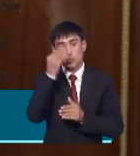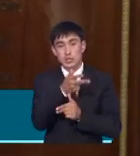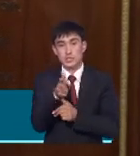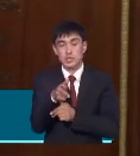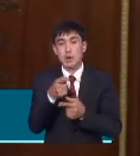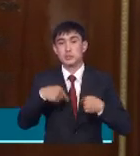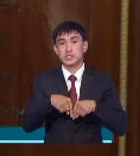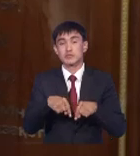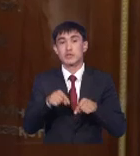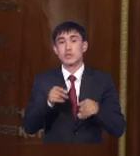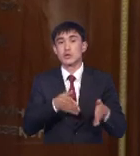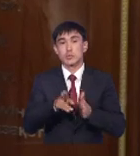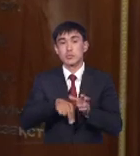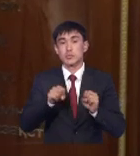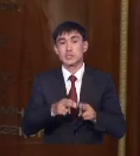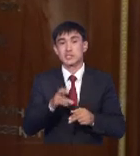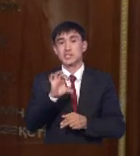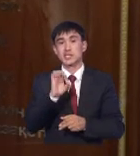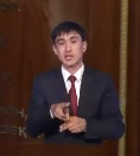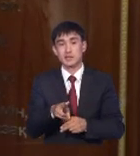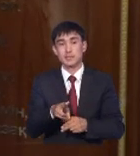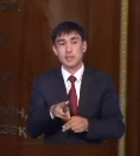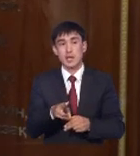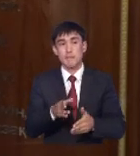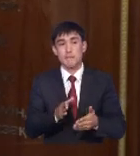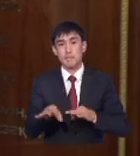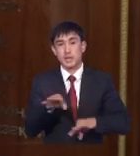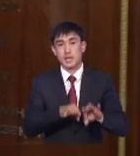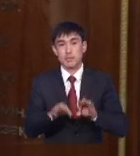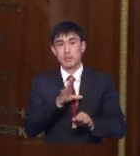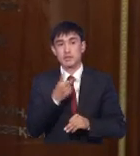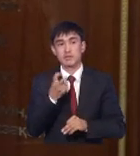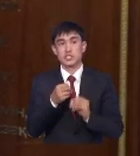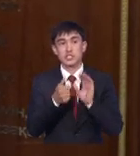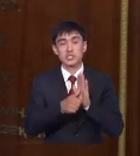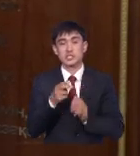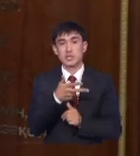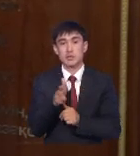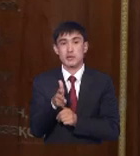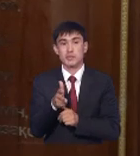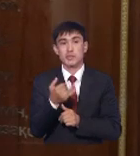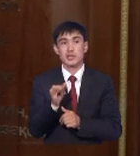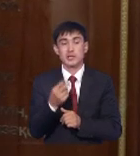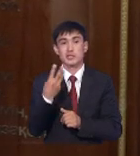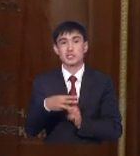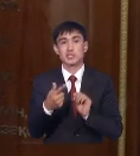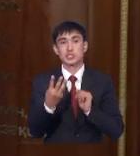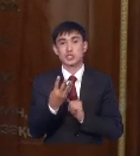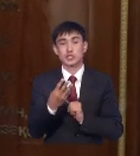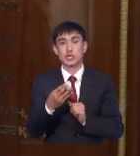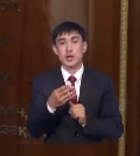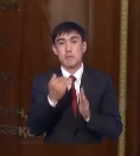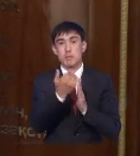общественной дорожной безопасности сергек проект предусматривает 216 камер и 34